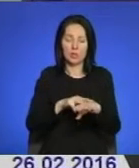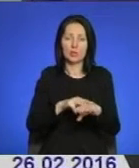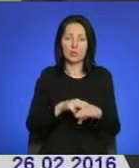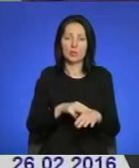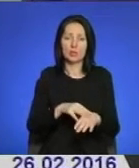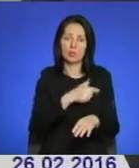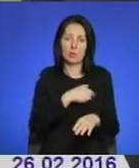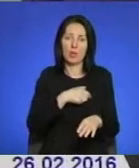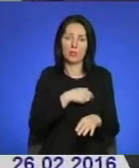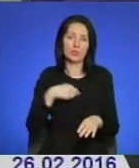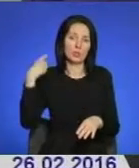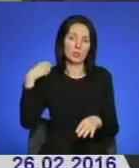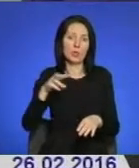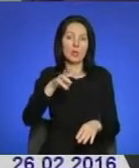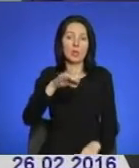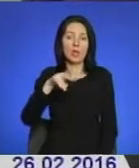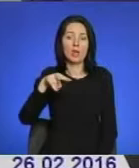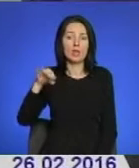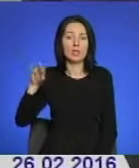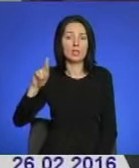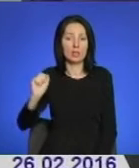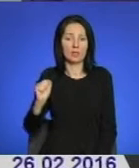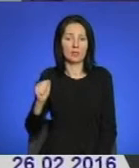надписом на спині «Міліція».